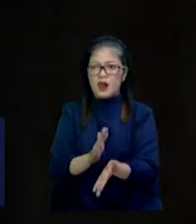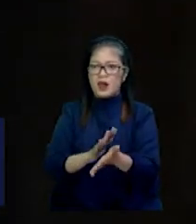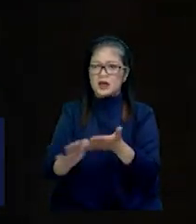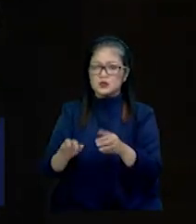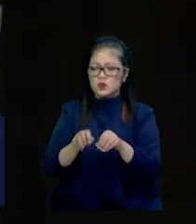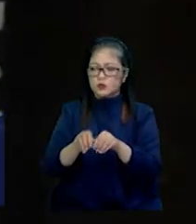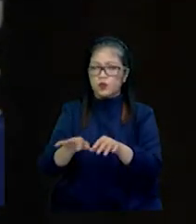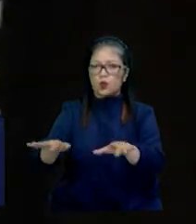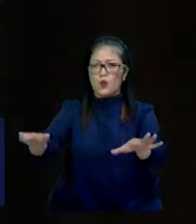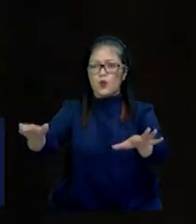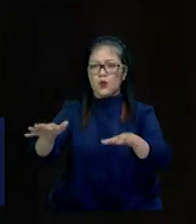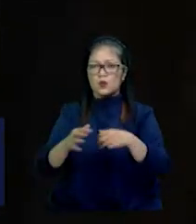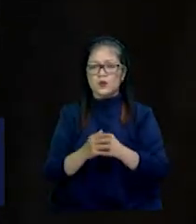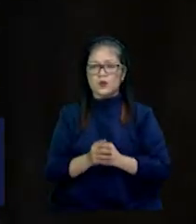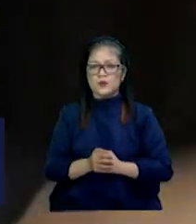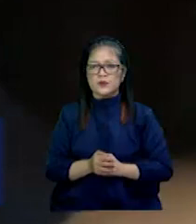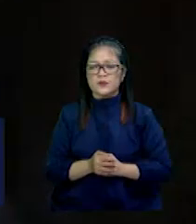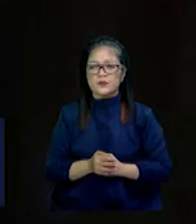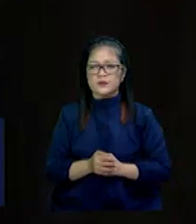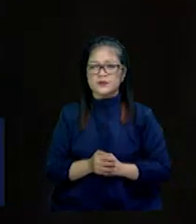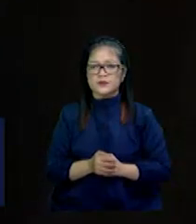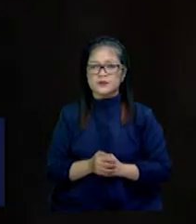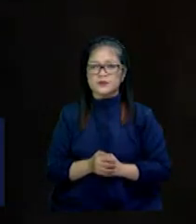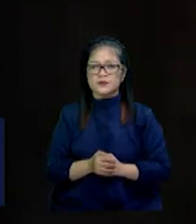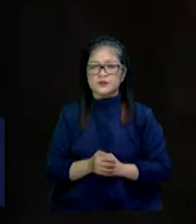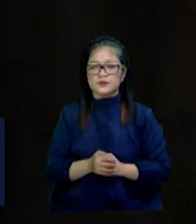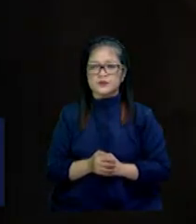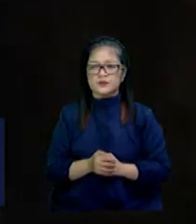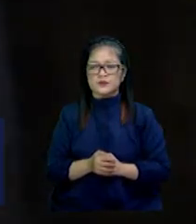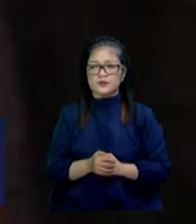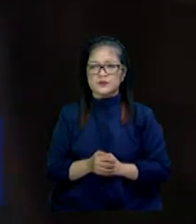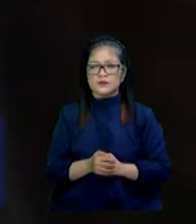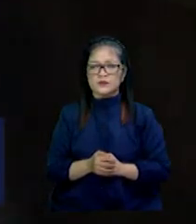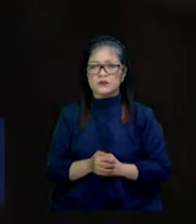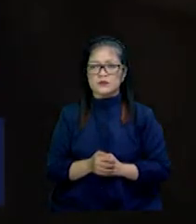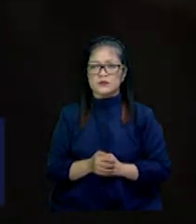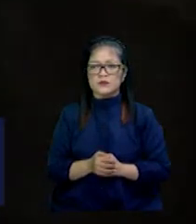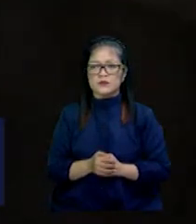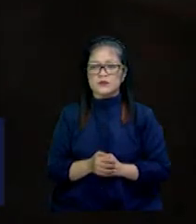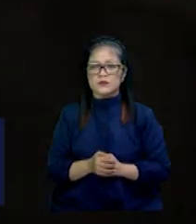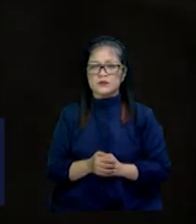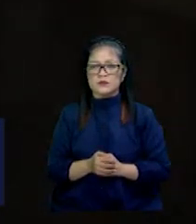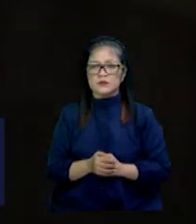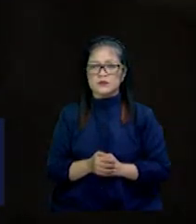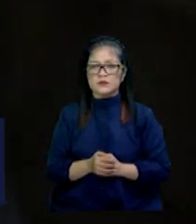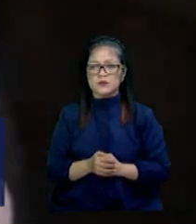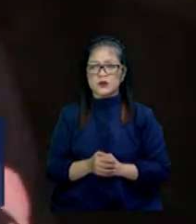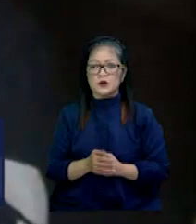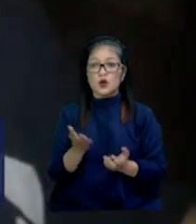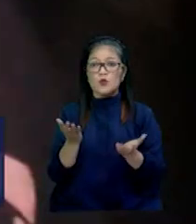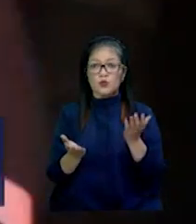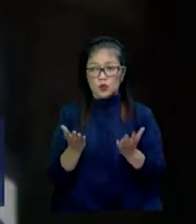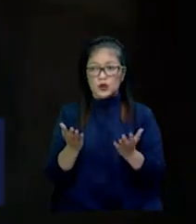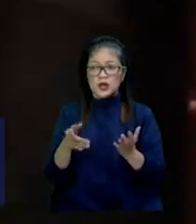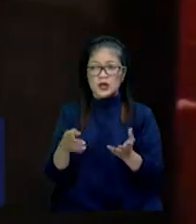di kompor kan. Tapi masih tempat dimatiin keran gasnya. Jadi apinya